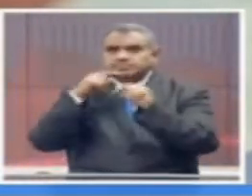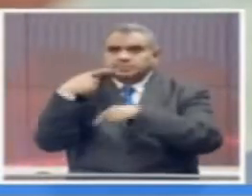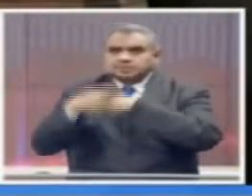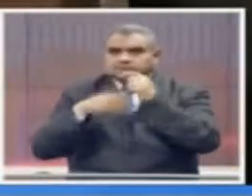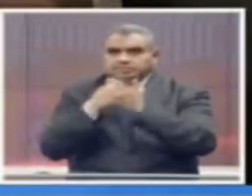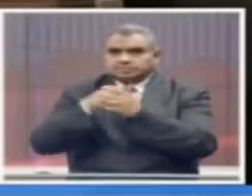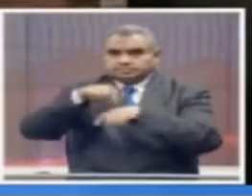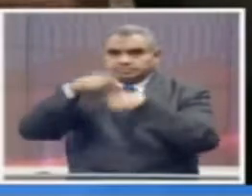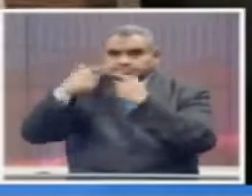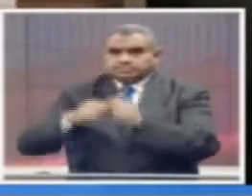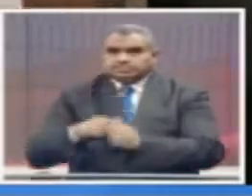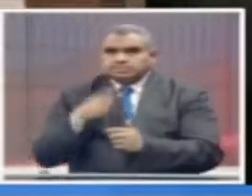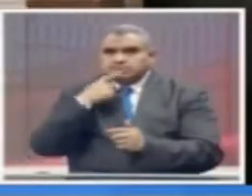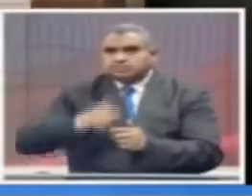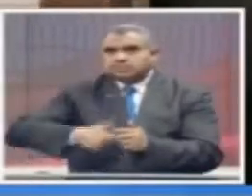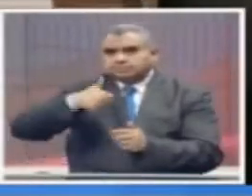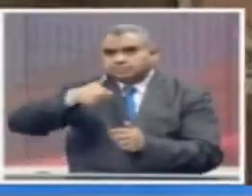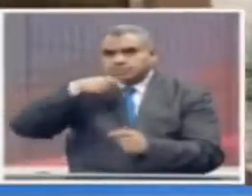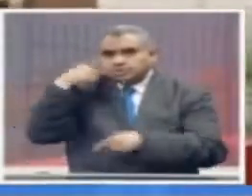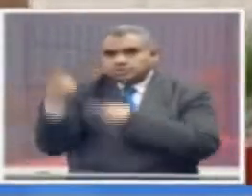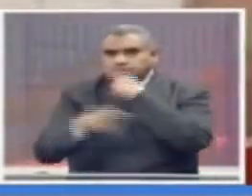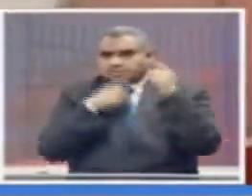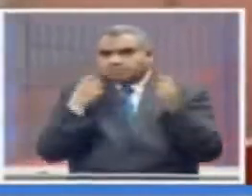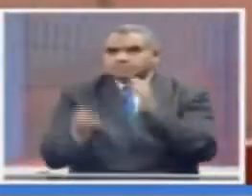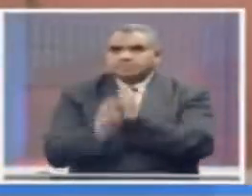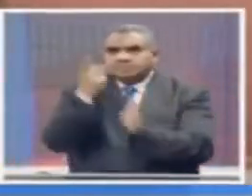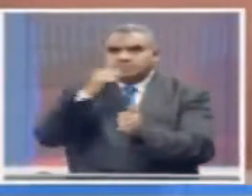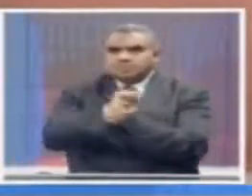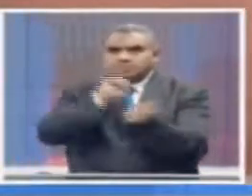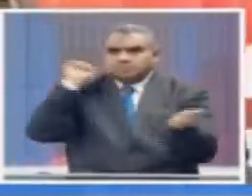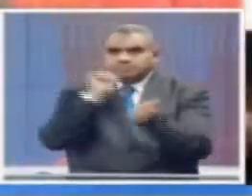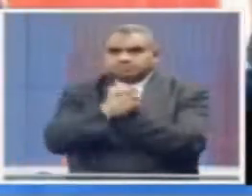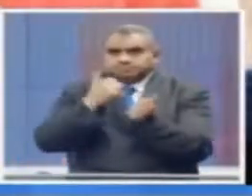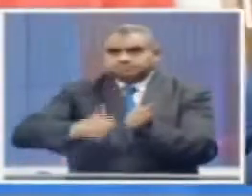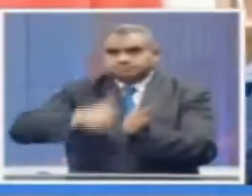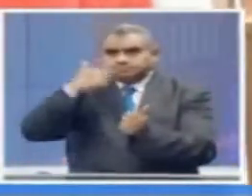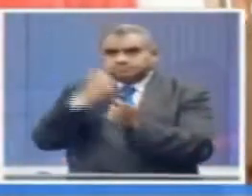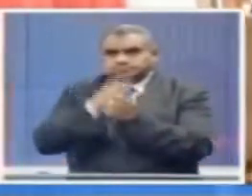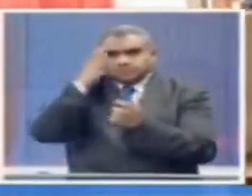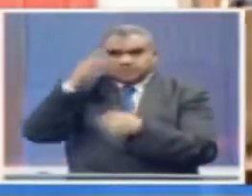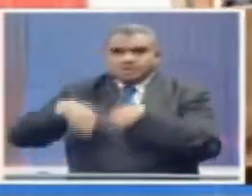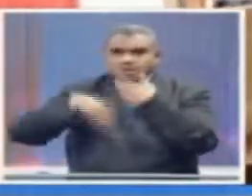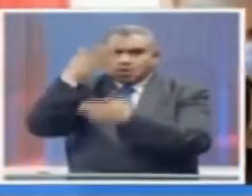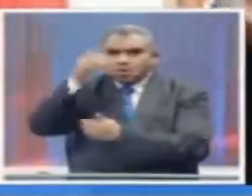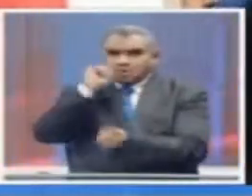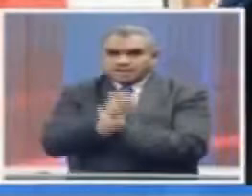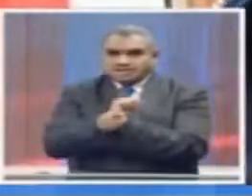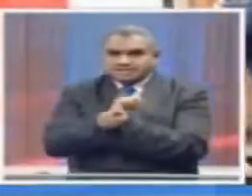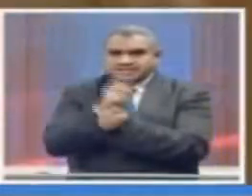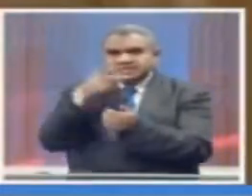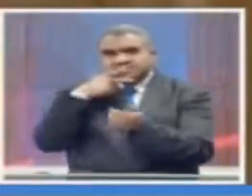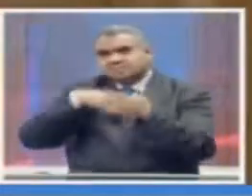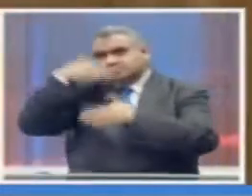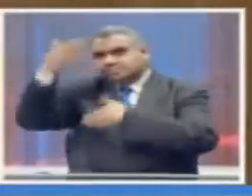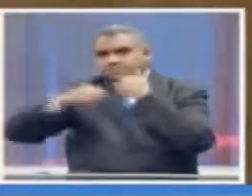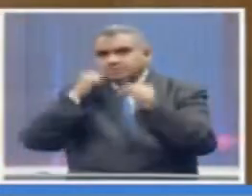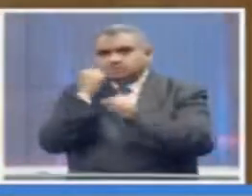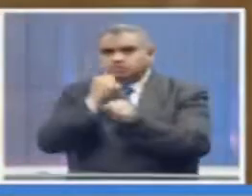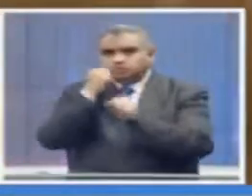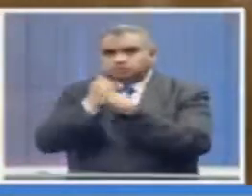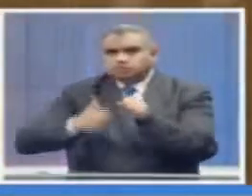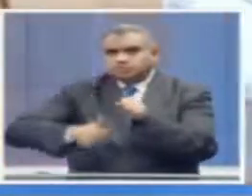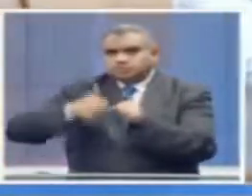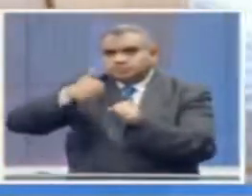وكده. خطوات يخطوها المفرد عنهم يجتازون بها أسوار السجن في طريقهم إلى خارجه، حيث